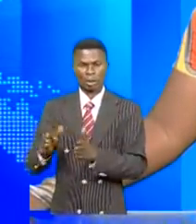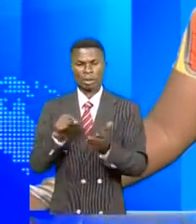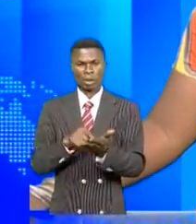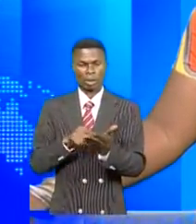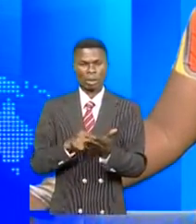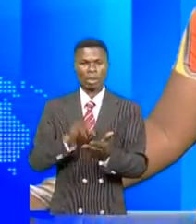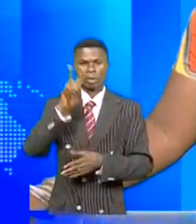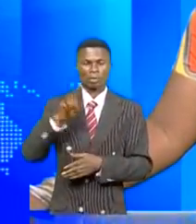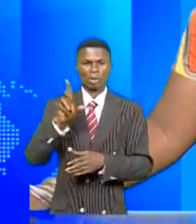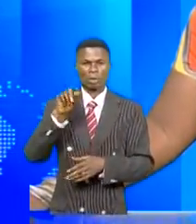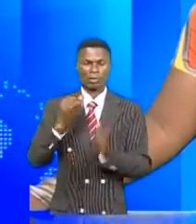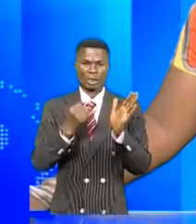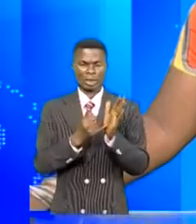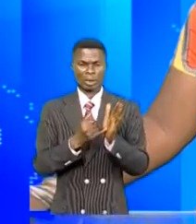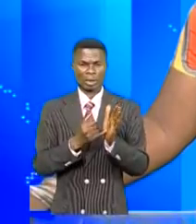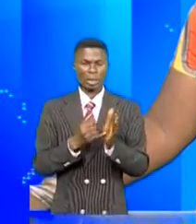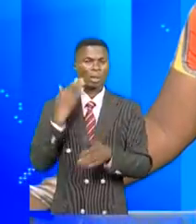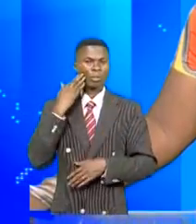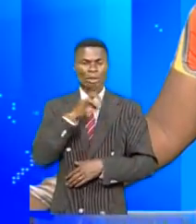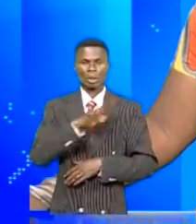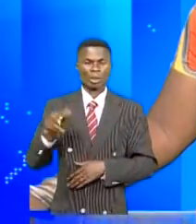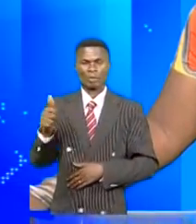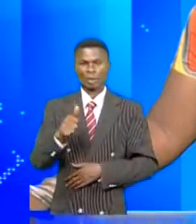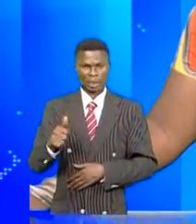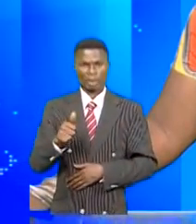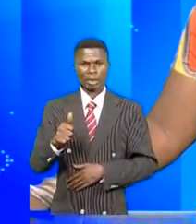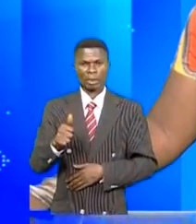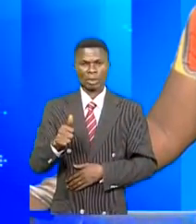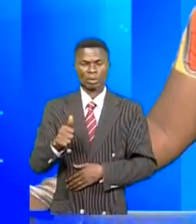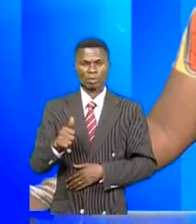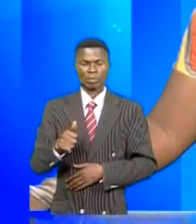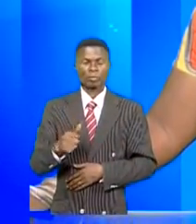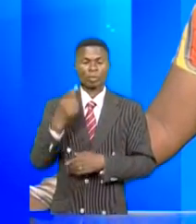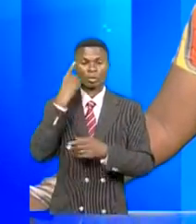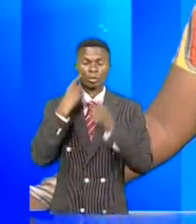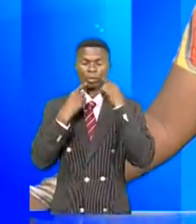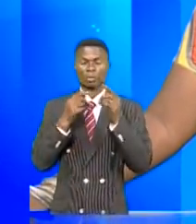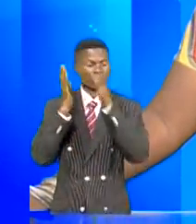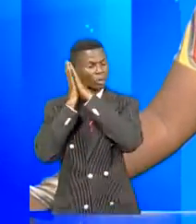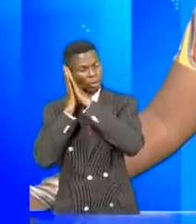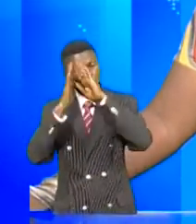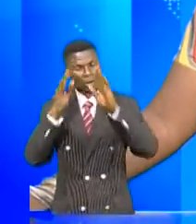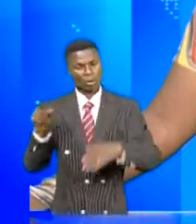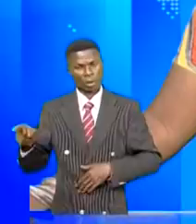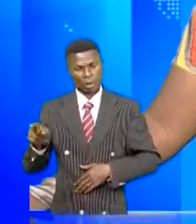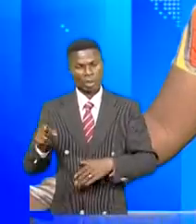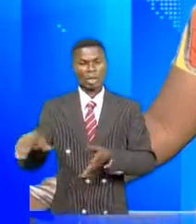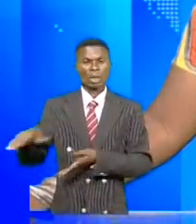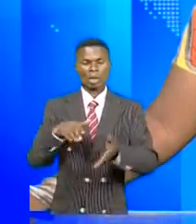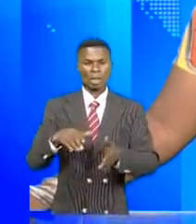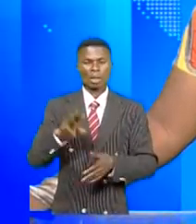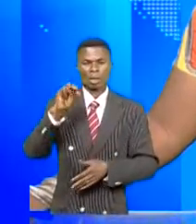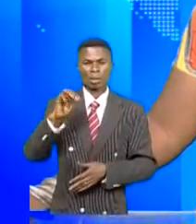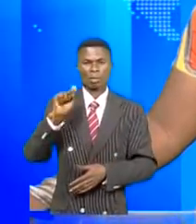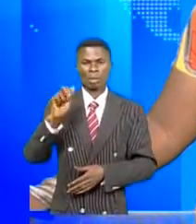suit. Vendredi 26 mars 2021, veillée mortuaire à son domicile, 6 avenue